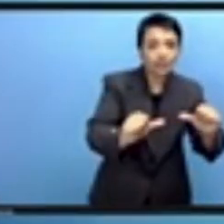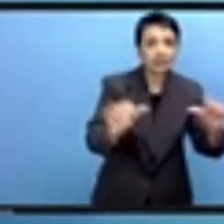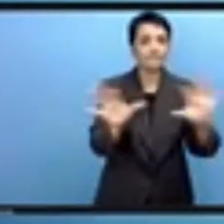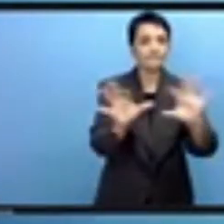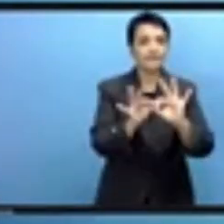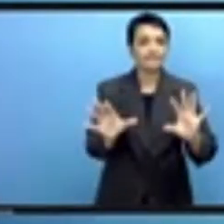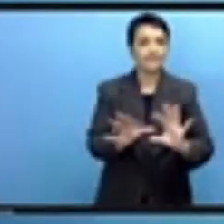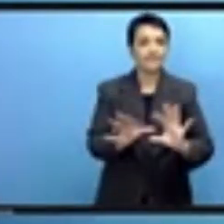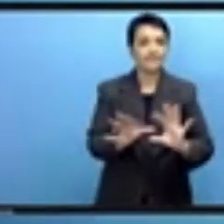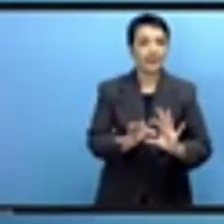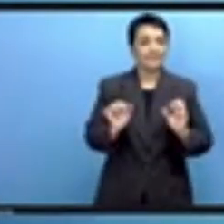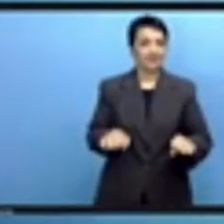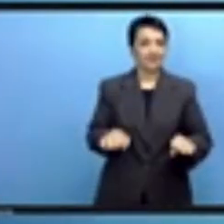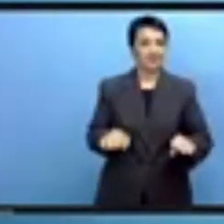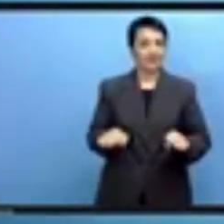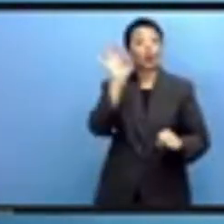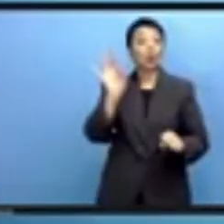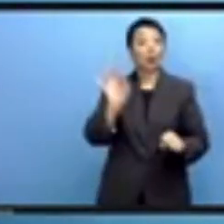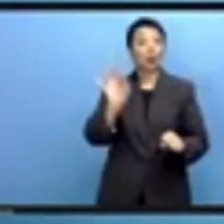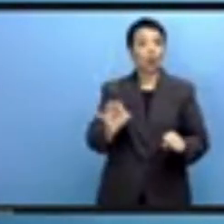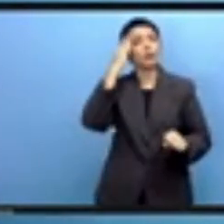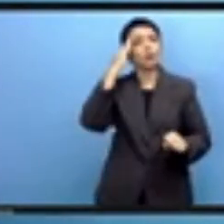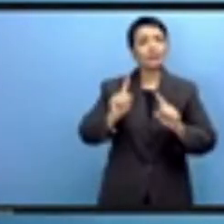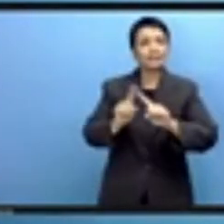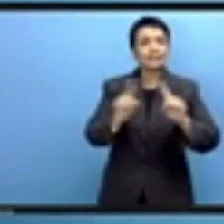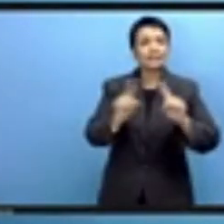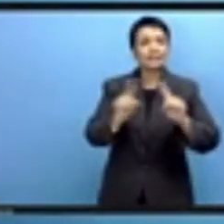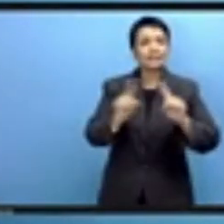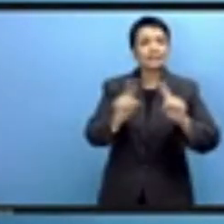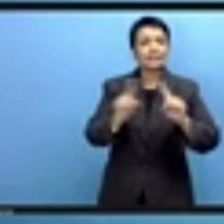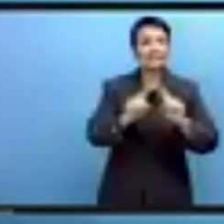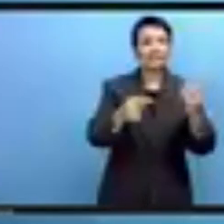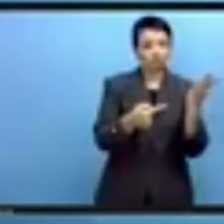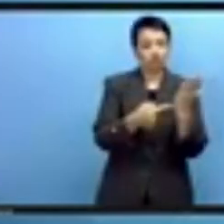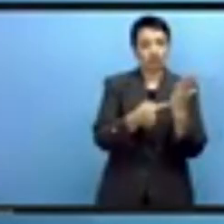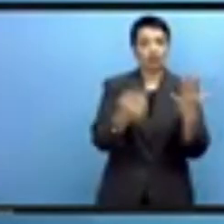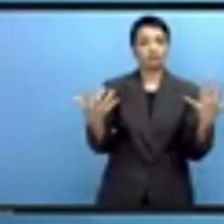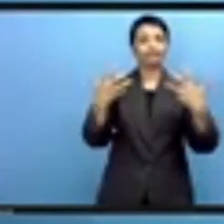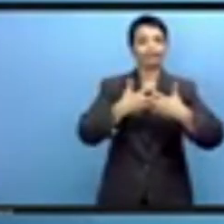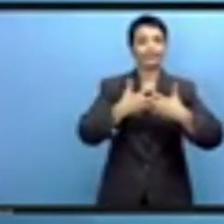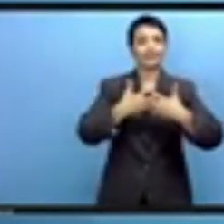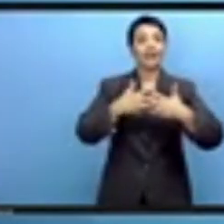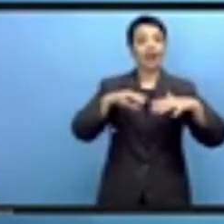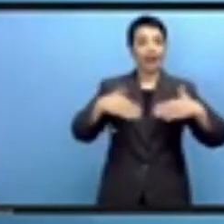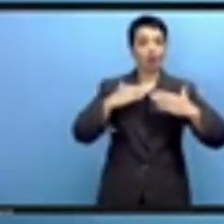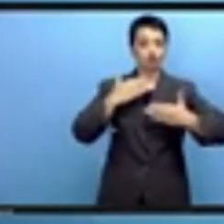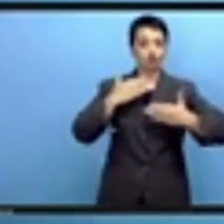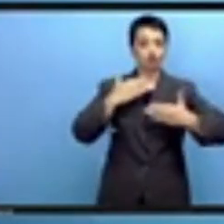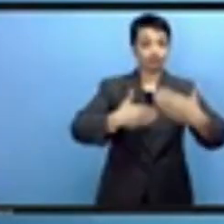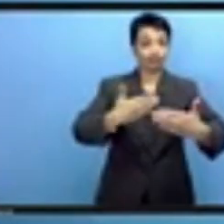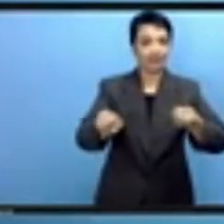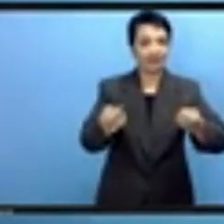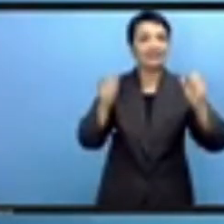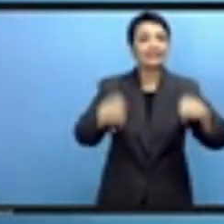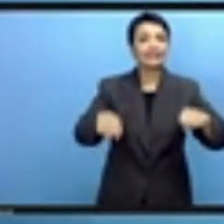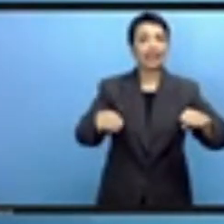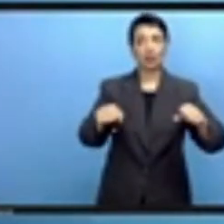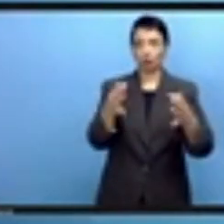更多的因素影响到多利相关方的模型，而且它影响到了合作。